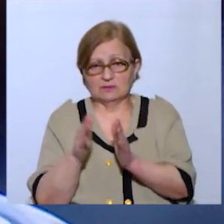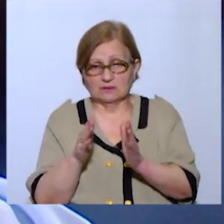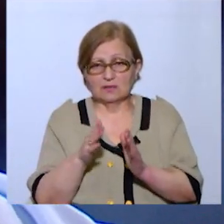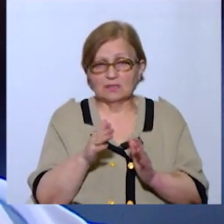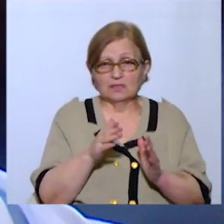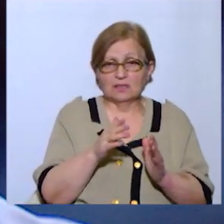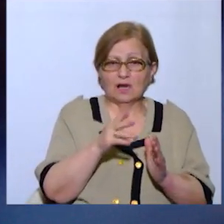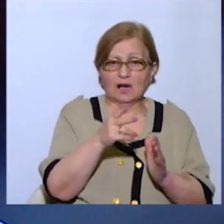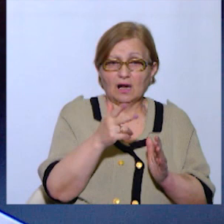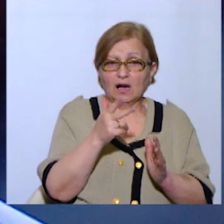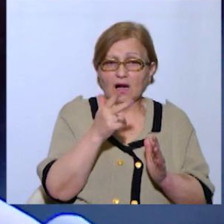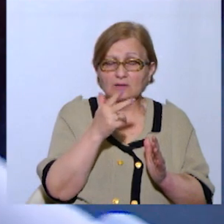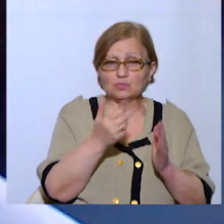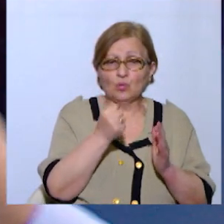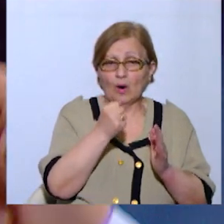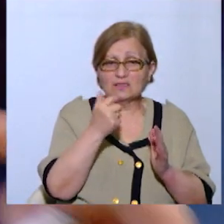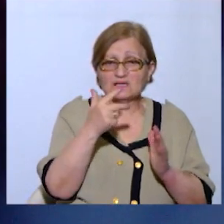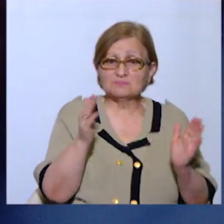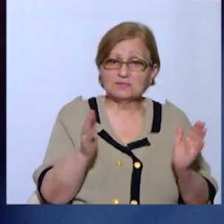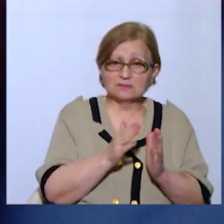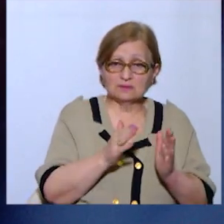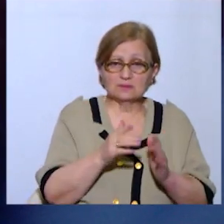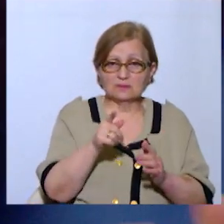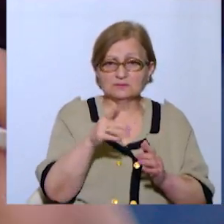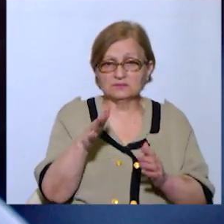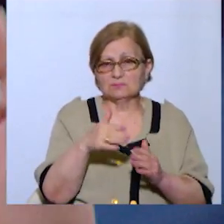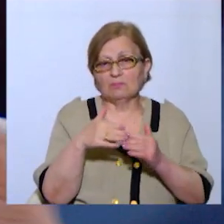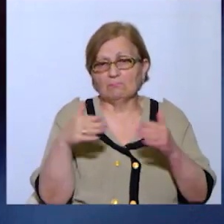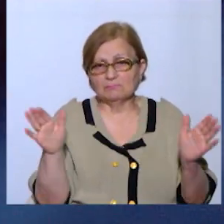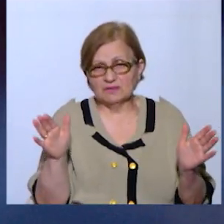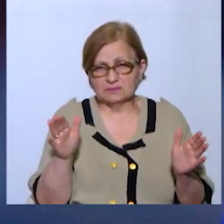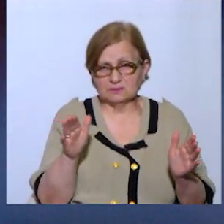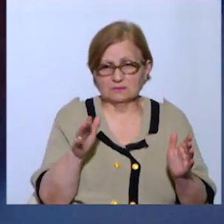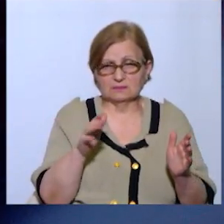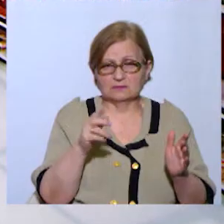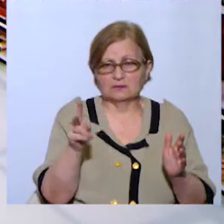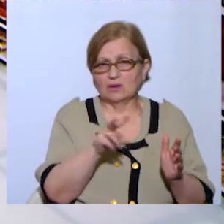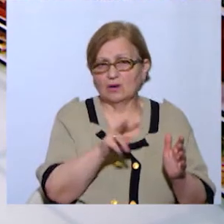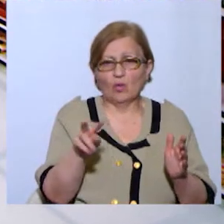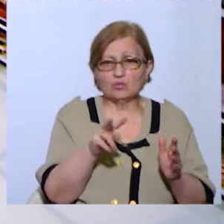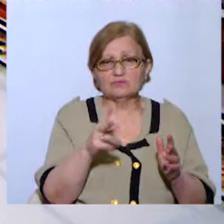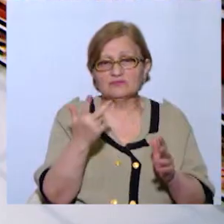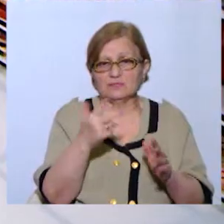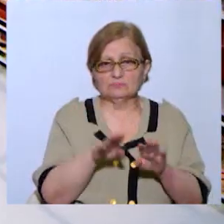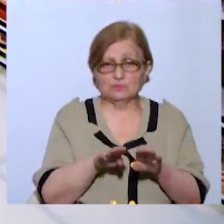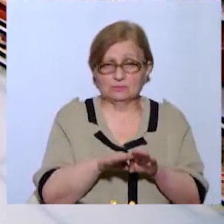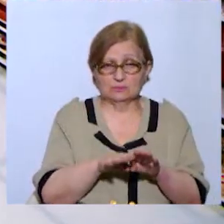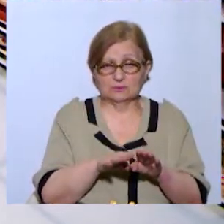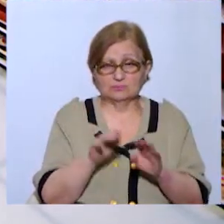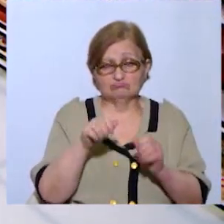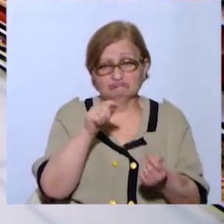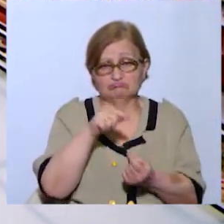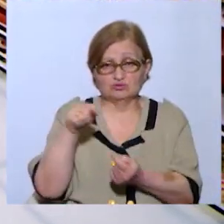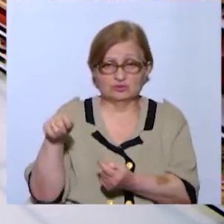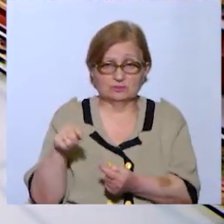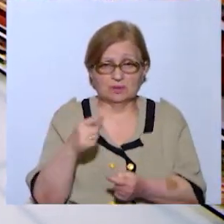3-ზე ნაკლებია, მაშინ x - a არის 3-ზე მეტი. ნუ თუ 3 არის, მაშინ 2-ვე 3 სტოლია და შესაბამისად